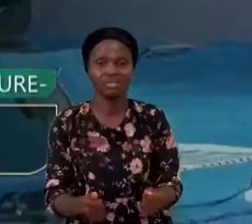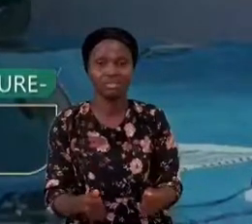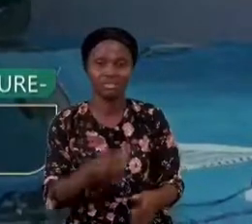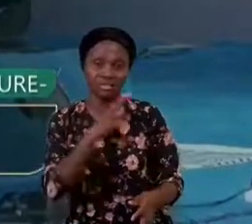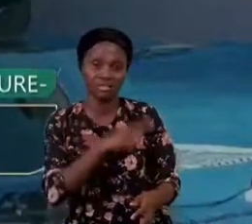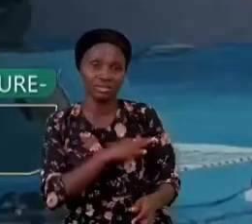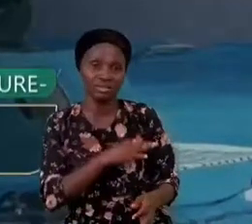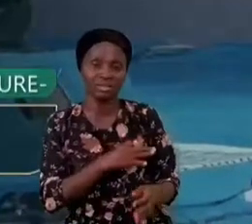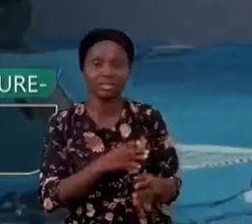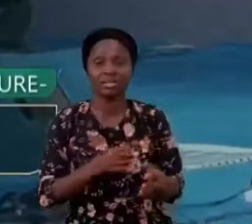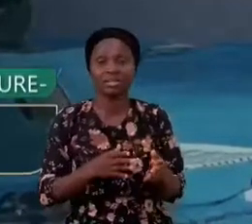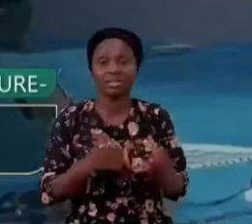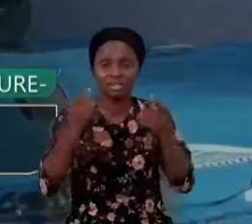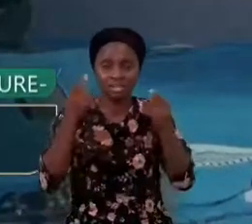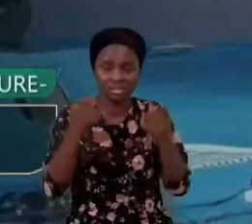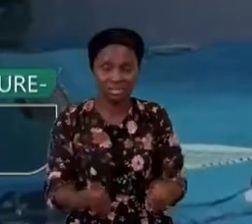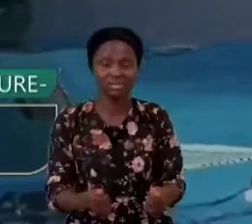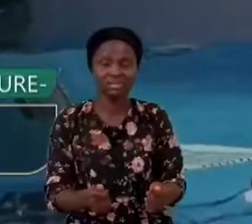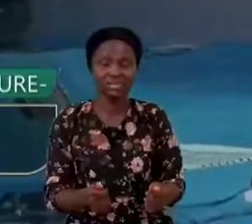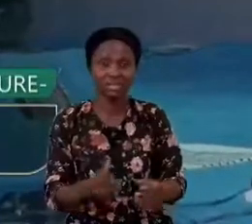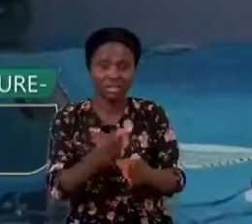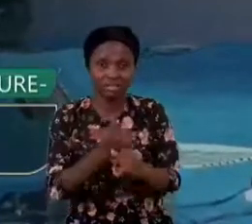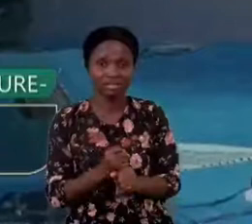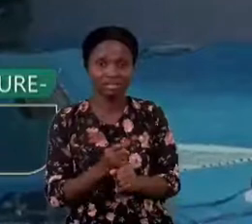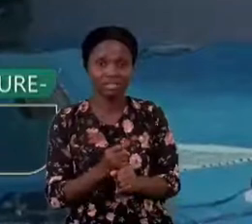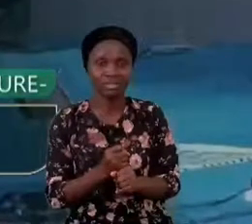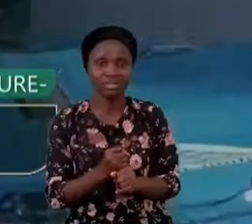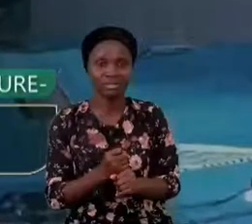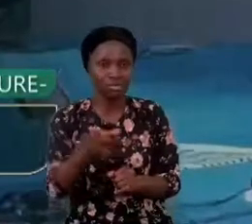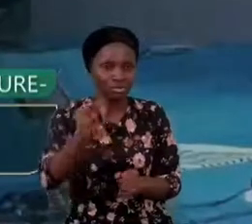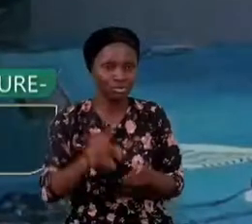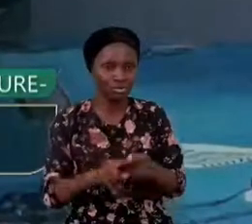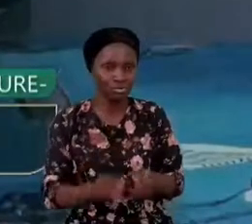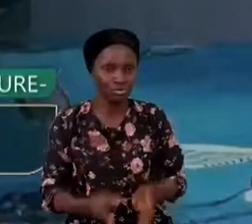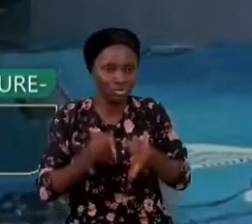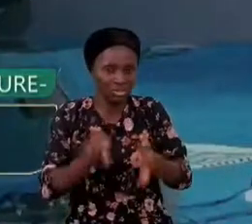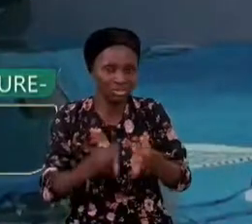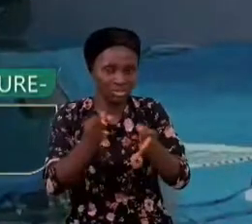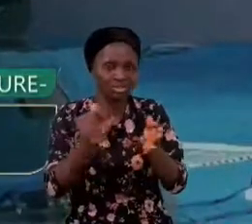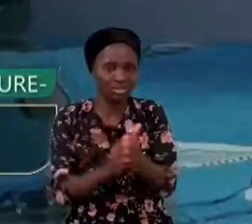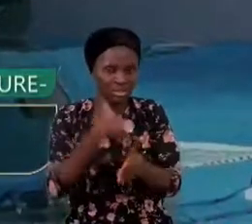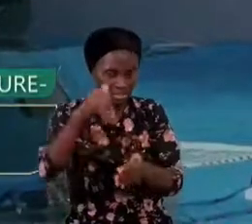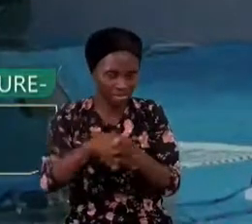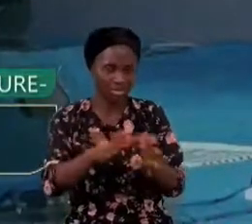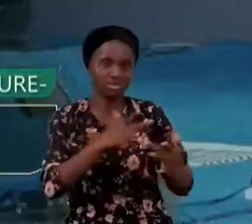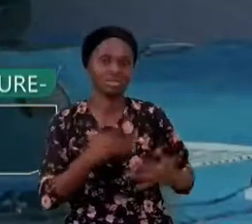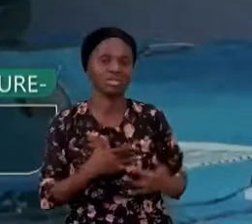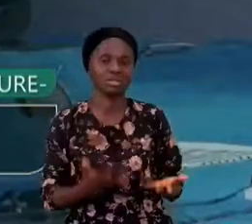Les gratifications viendront plus tard. Les célébrations viendront plus tard. Manger ceci, manger